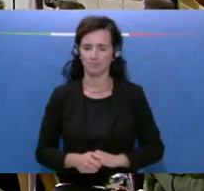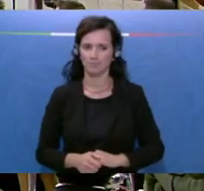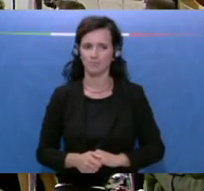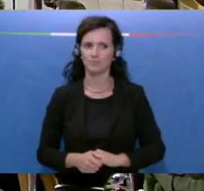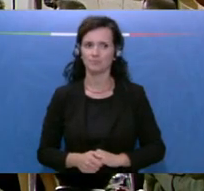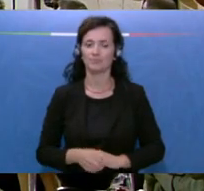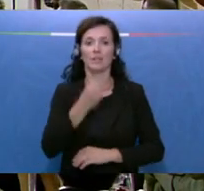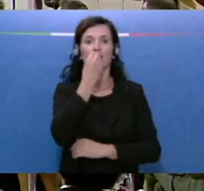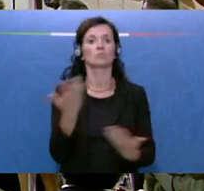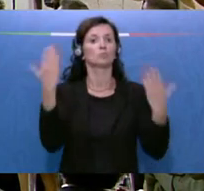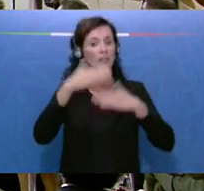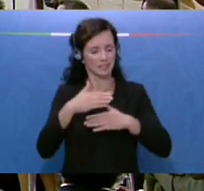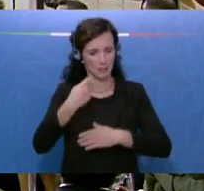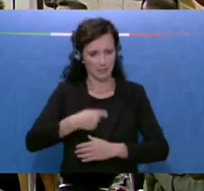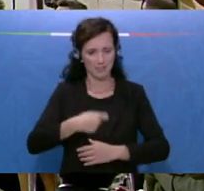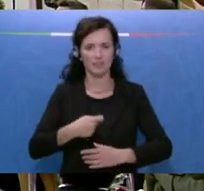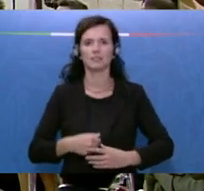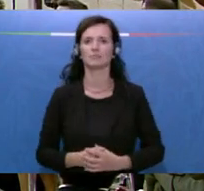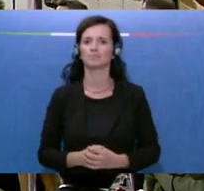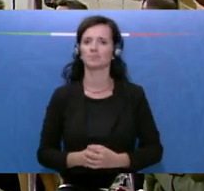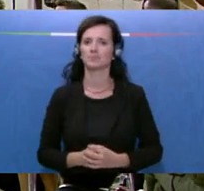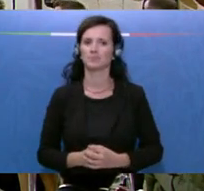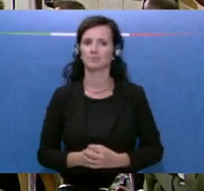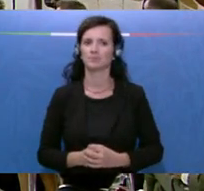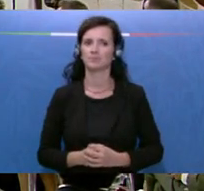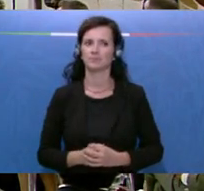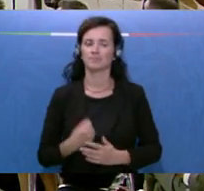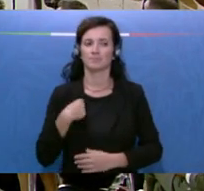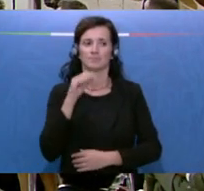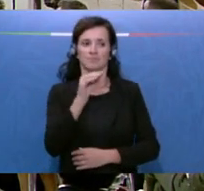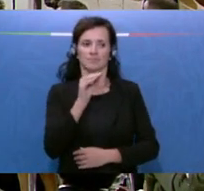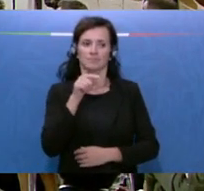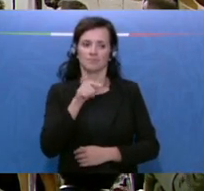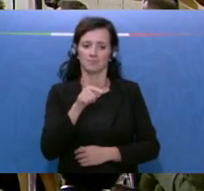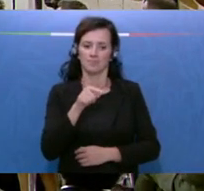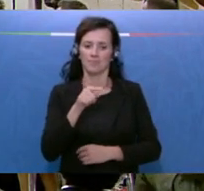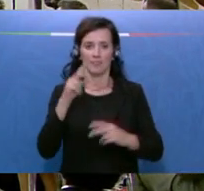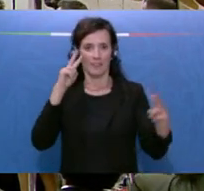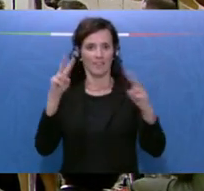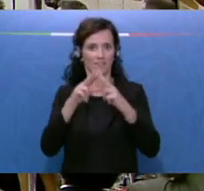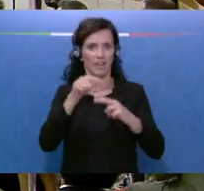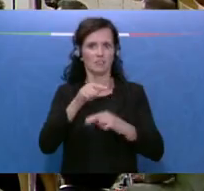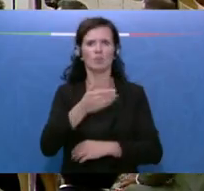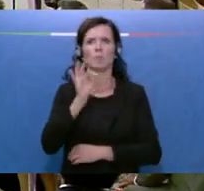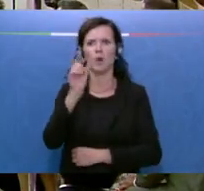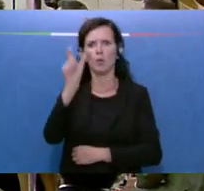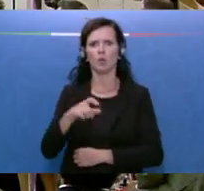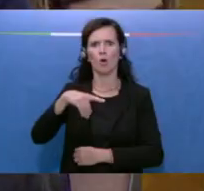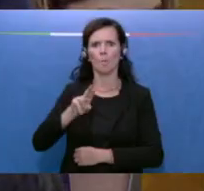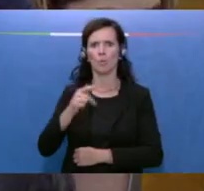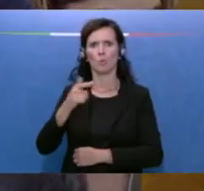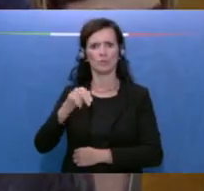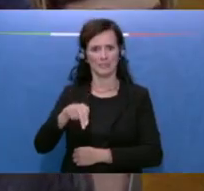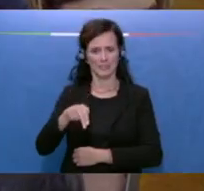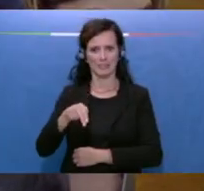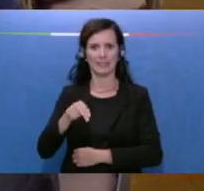buonasera presidente se volevo chiederle se l'assenza durante il vertice sia di putin che si jin ping